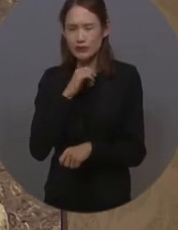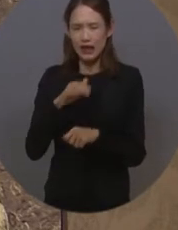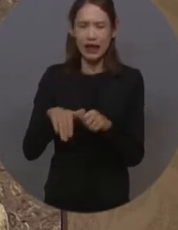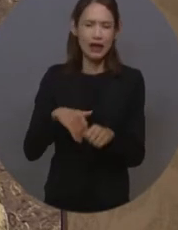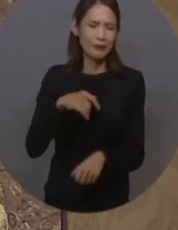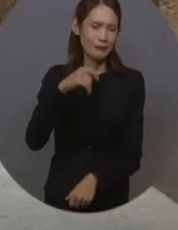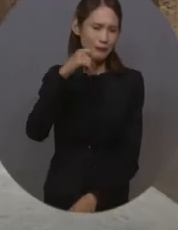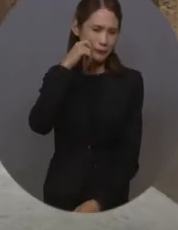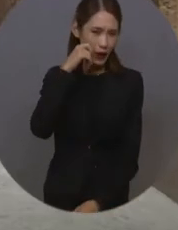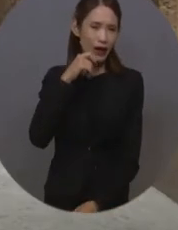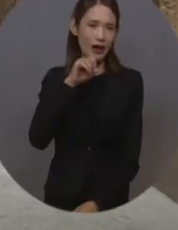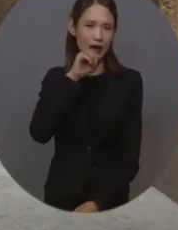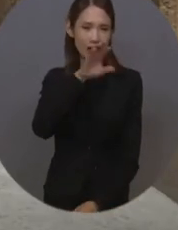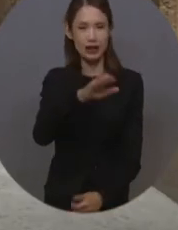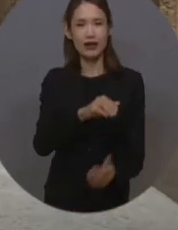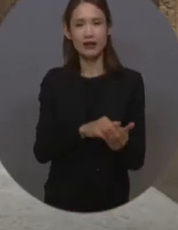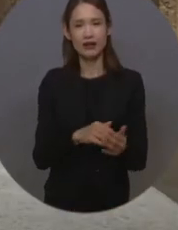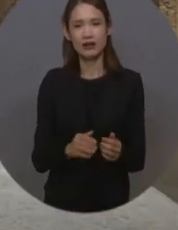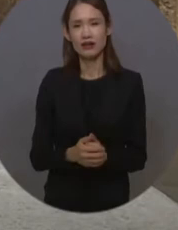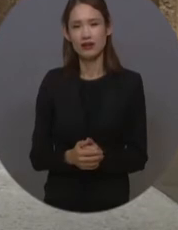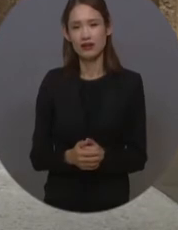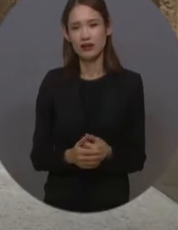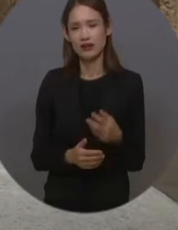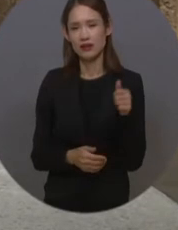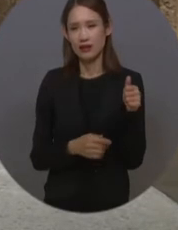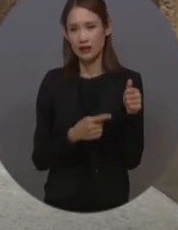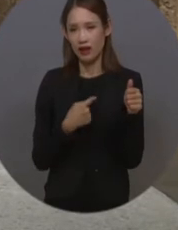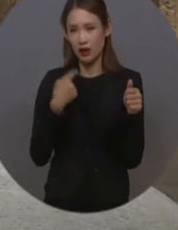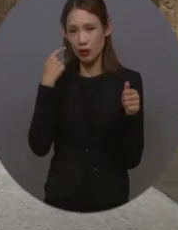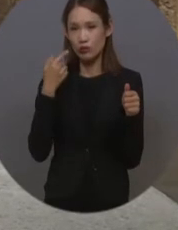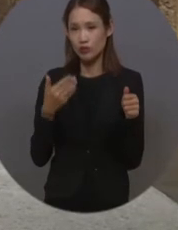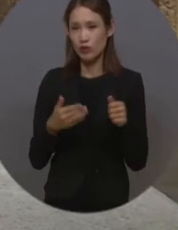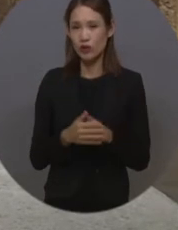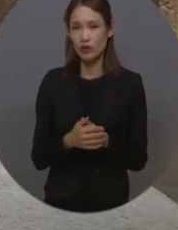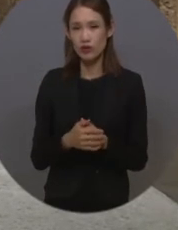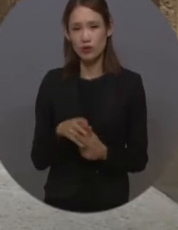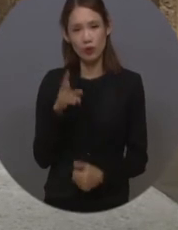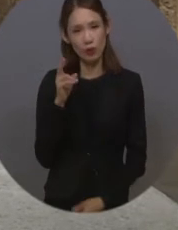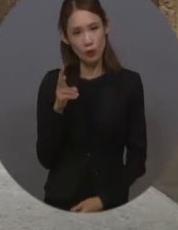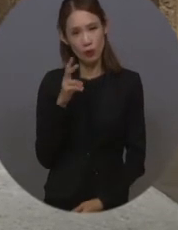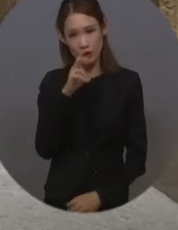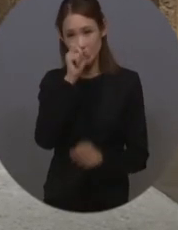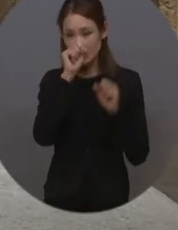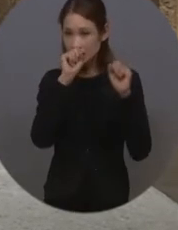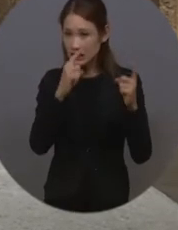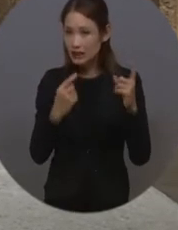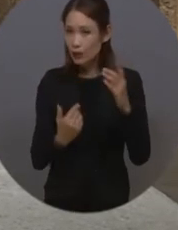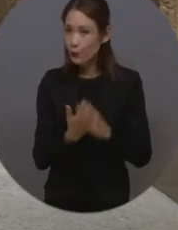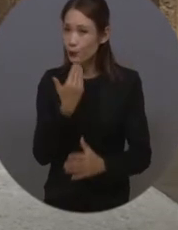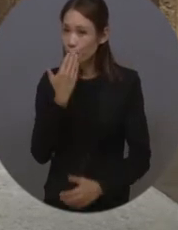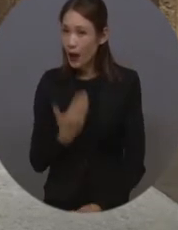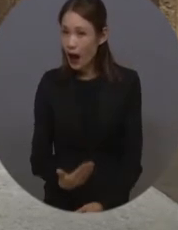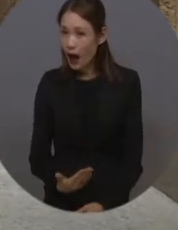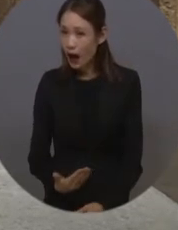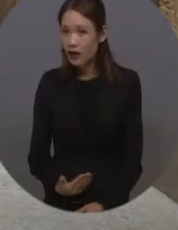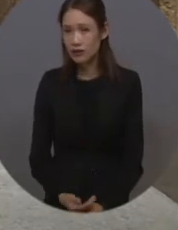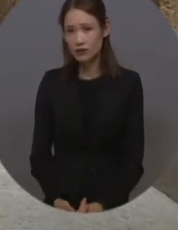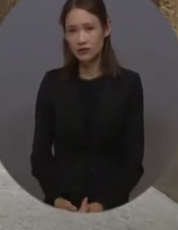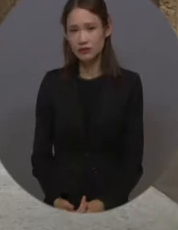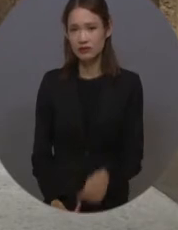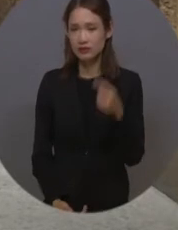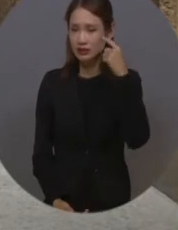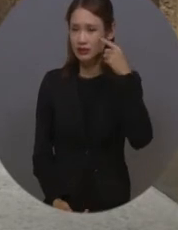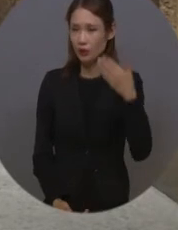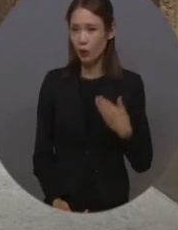있다라고까지 설명을 했지요. 예. 근데 MC가 뒤에 한마디 물었어요. 혹시 또 기회가 되면 할 수 있겠느냐. 그 질문에